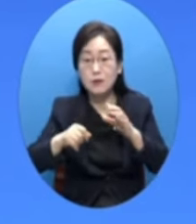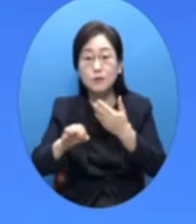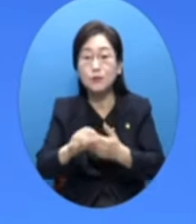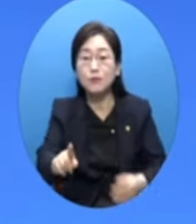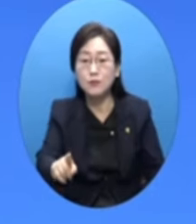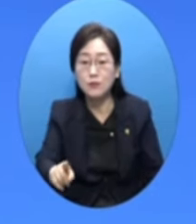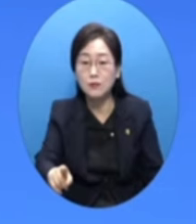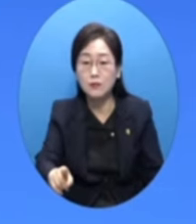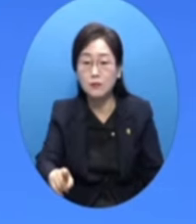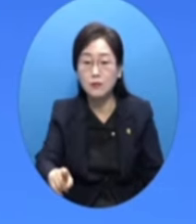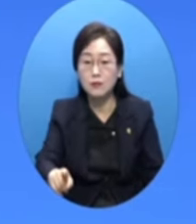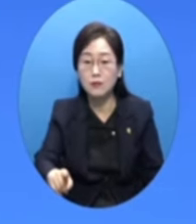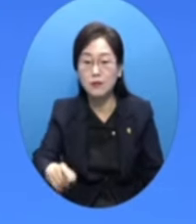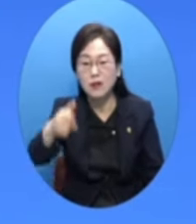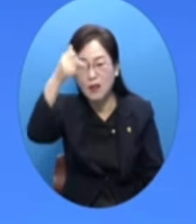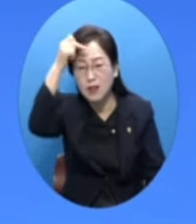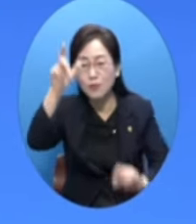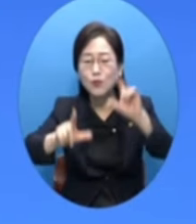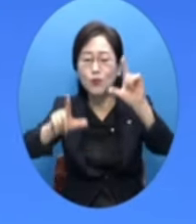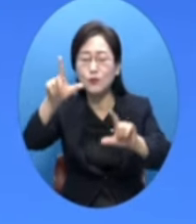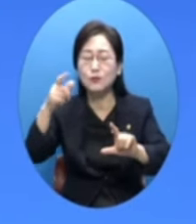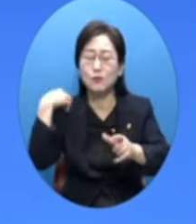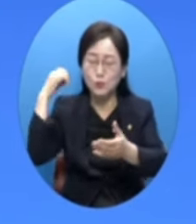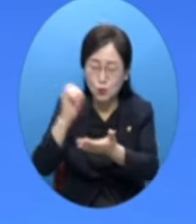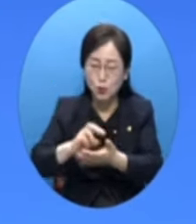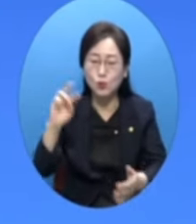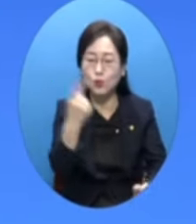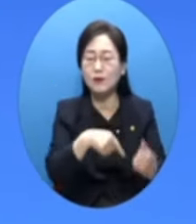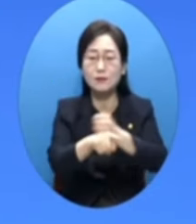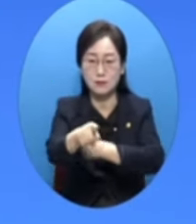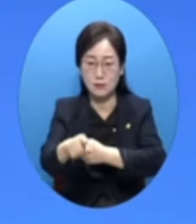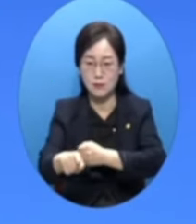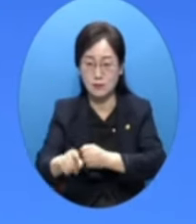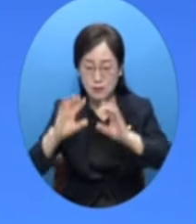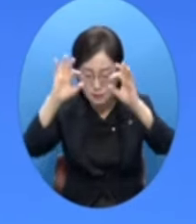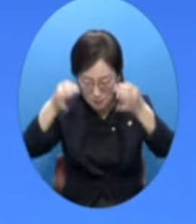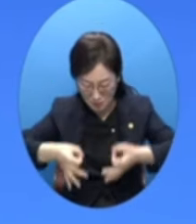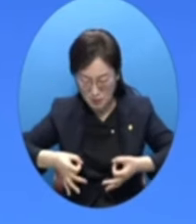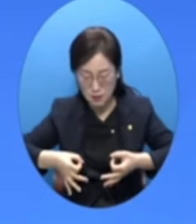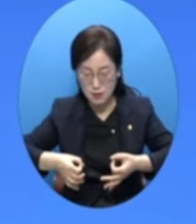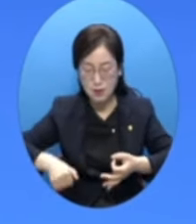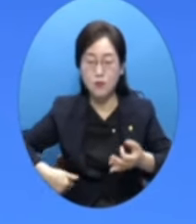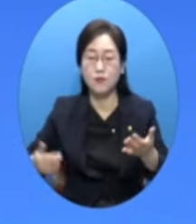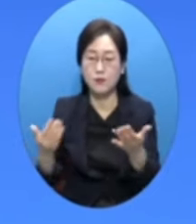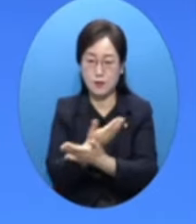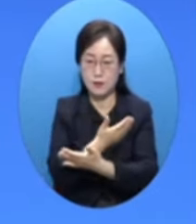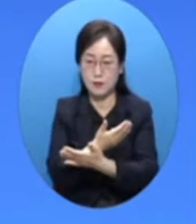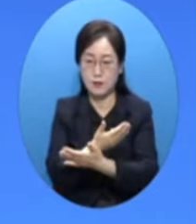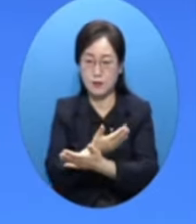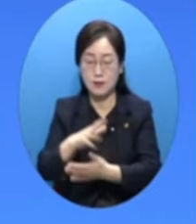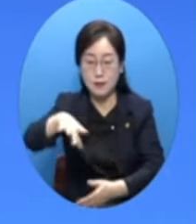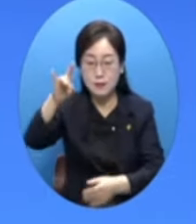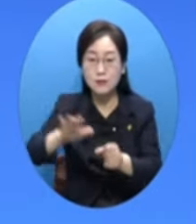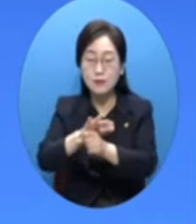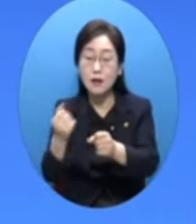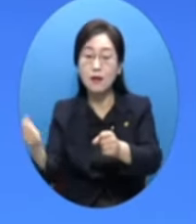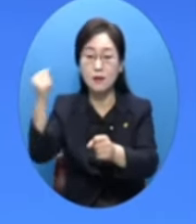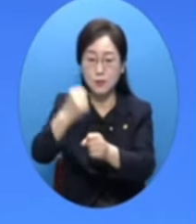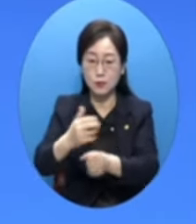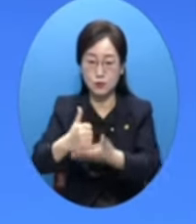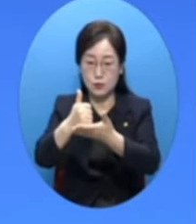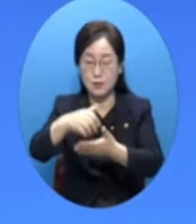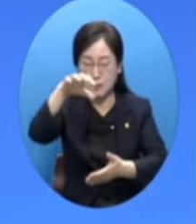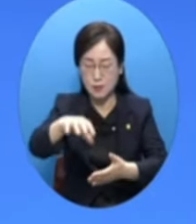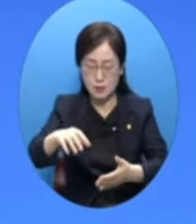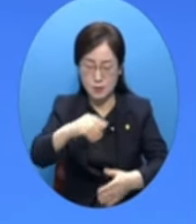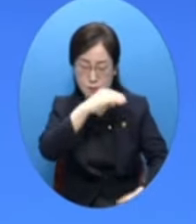우리는 이미 옛사람으로 돌아간 것입니다. 우리가 우리 자신을 돌아보고 회개하고 첫사랑을 회복하고 주님께 돌아 나와야